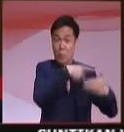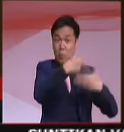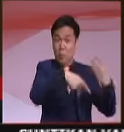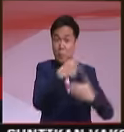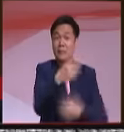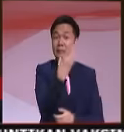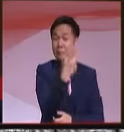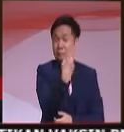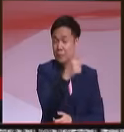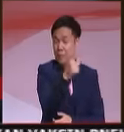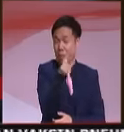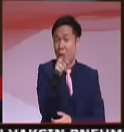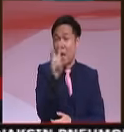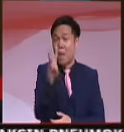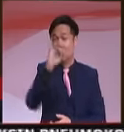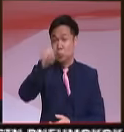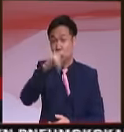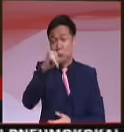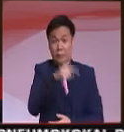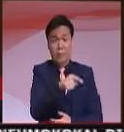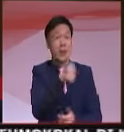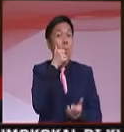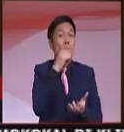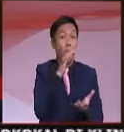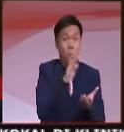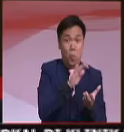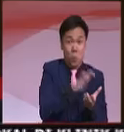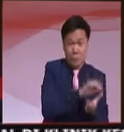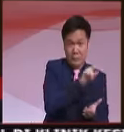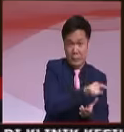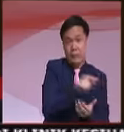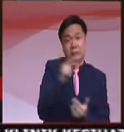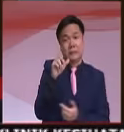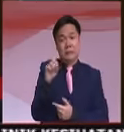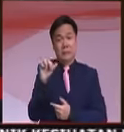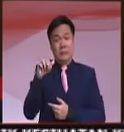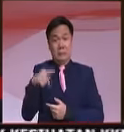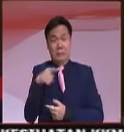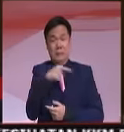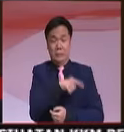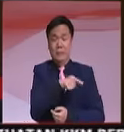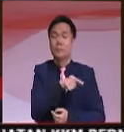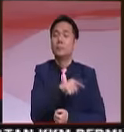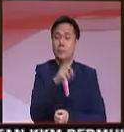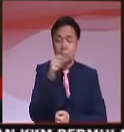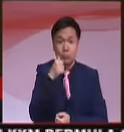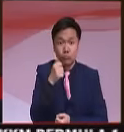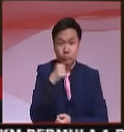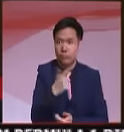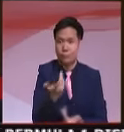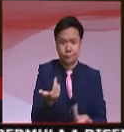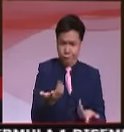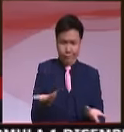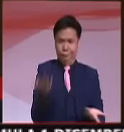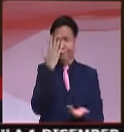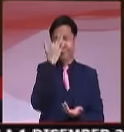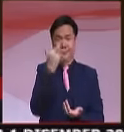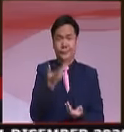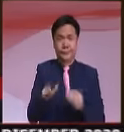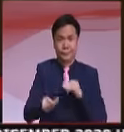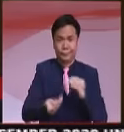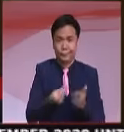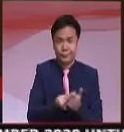6juta DG itu menyaksikan istri syekh Agung Devi tersebut secara tidak langsung mempunyai kepentingan